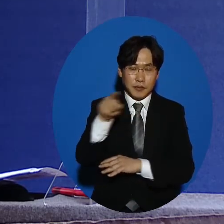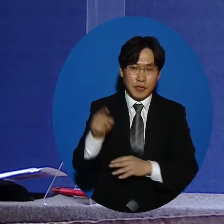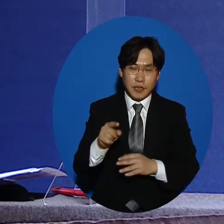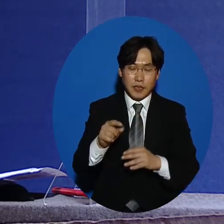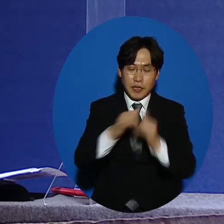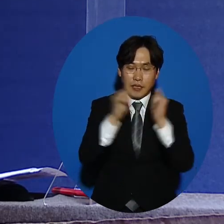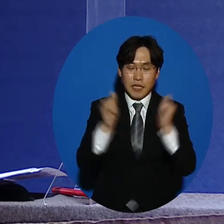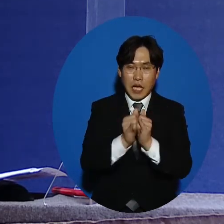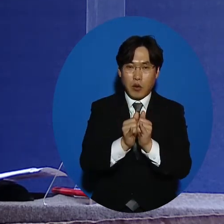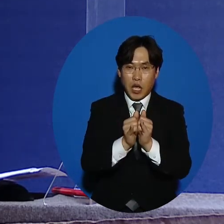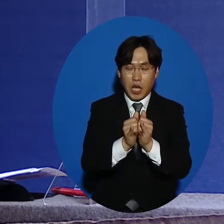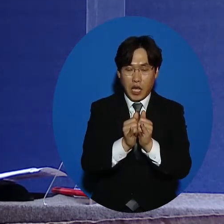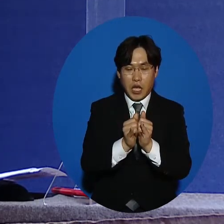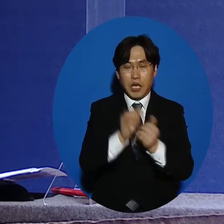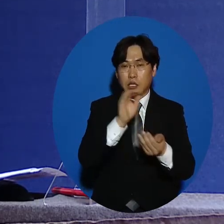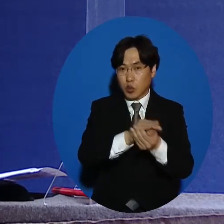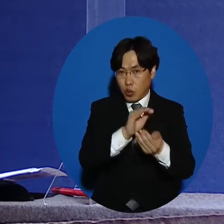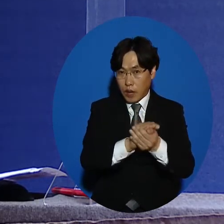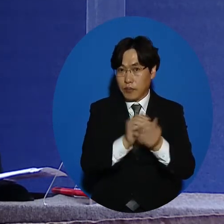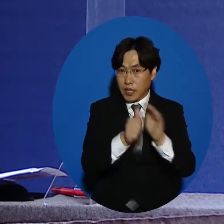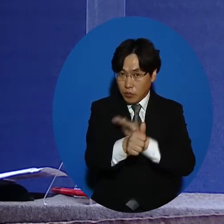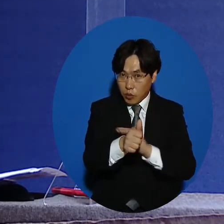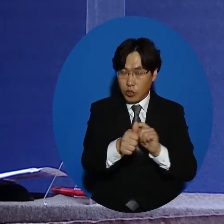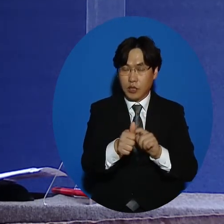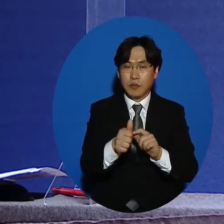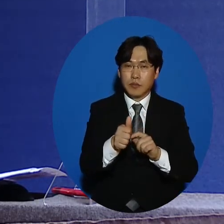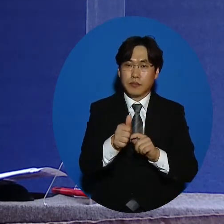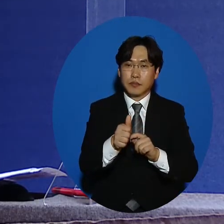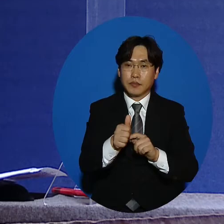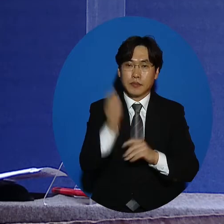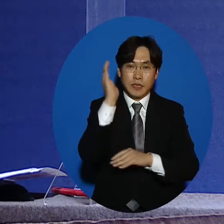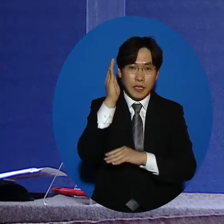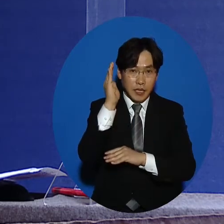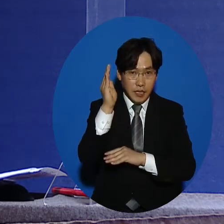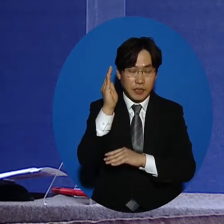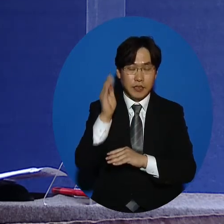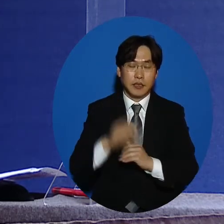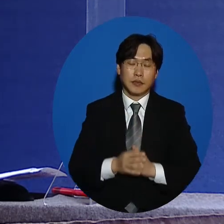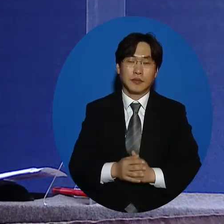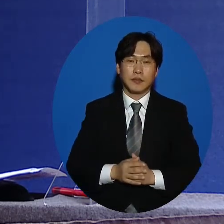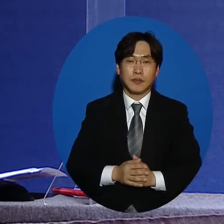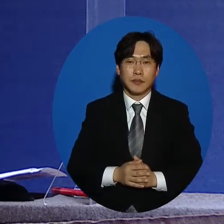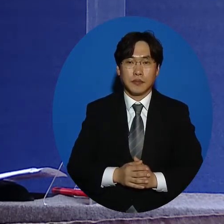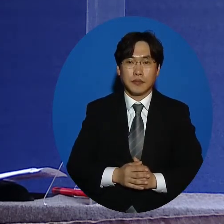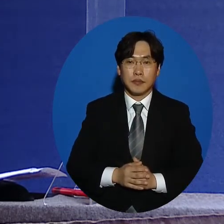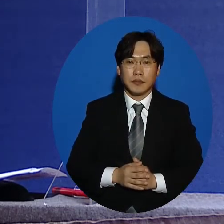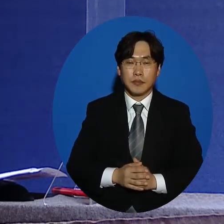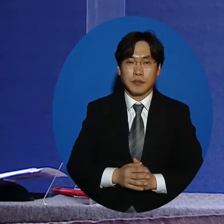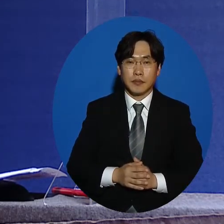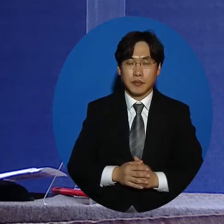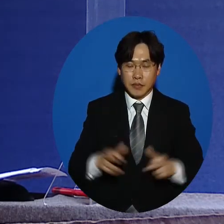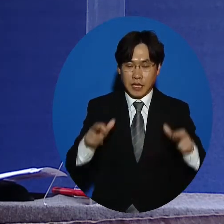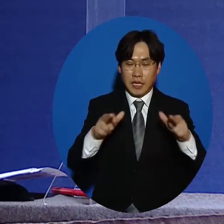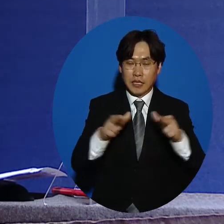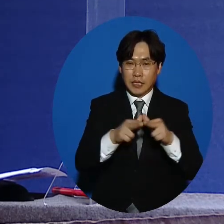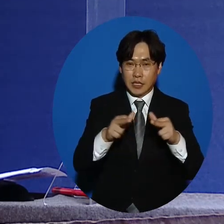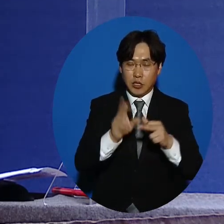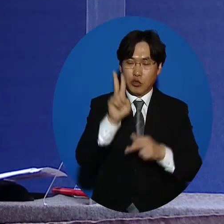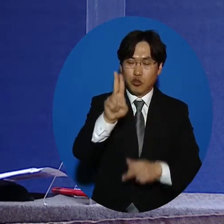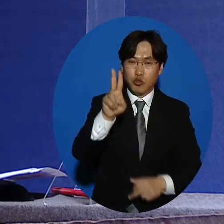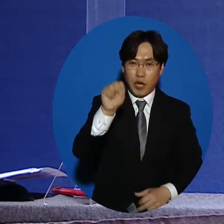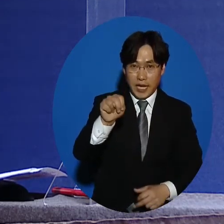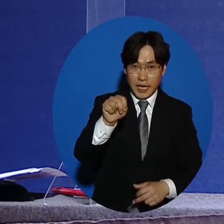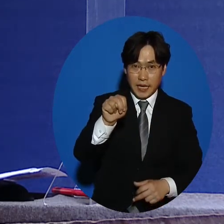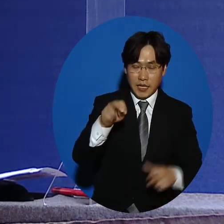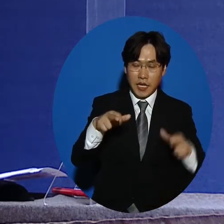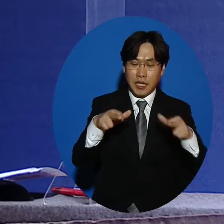협동조합 그 이사장님께서 대표 이사님께서 말씀하신 거 그 유엔 장애인 권리 협약